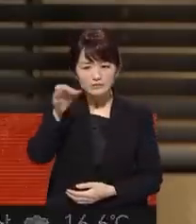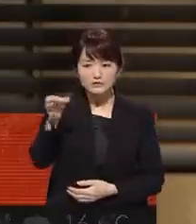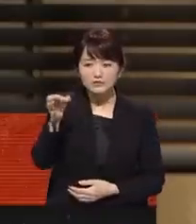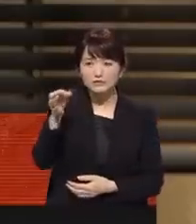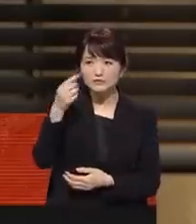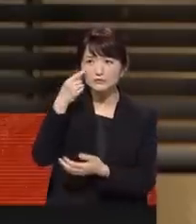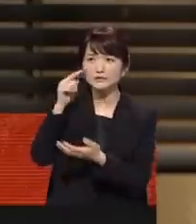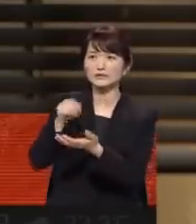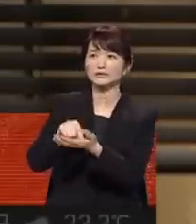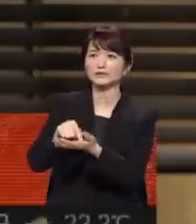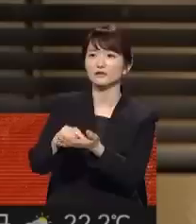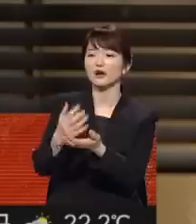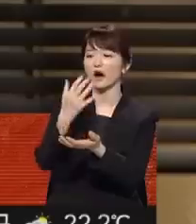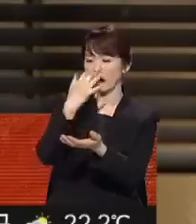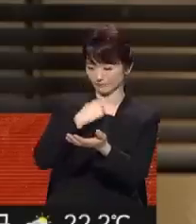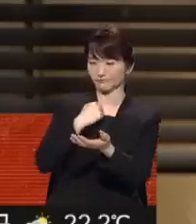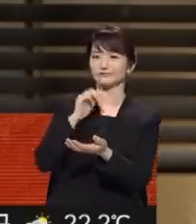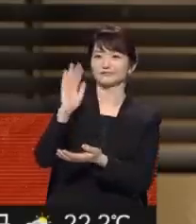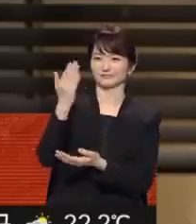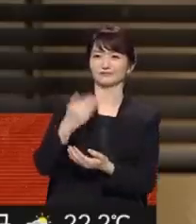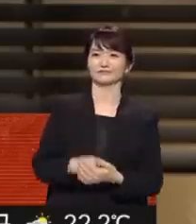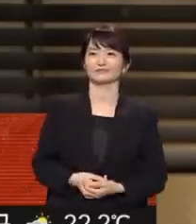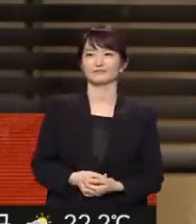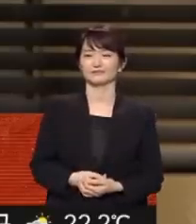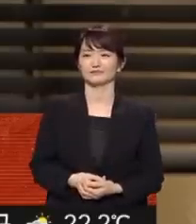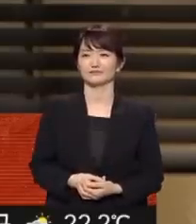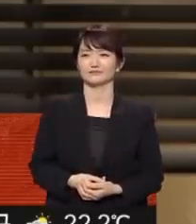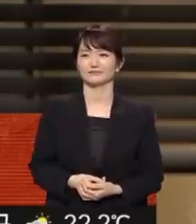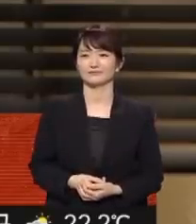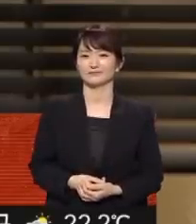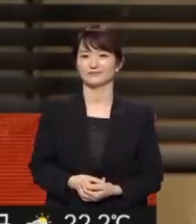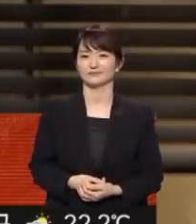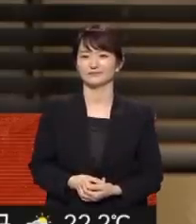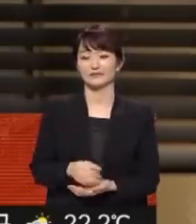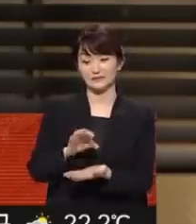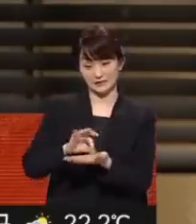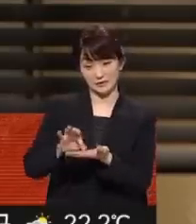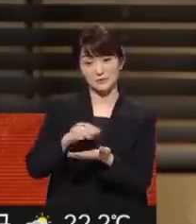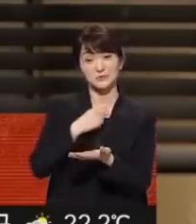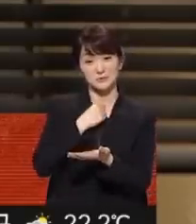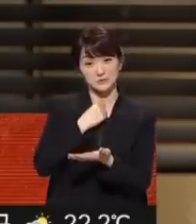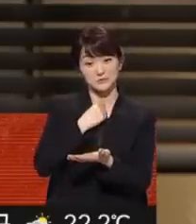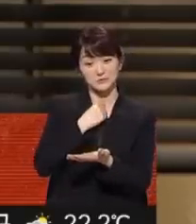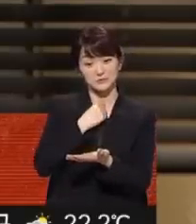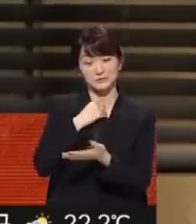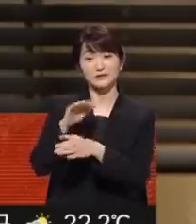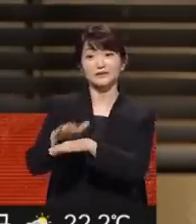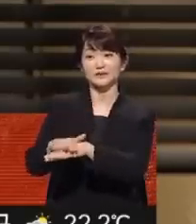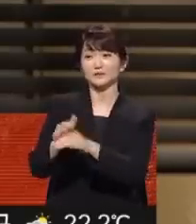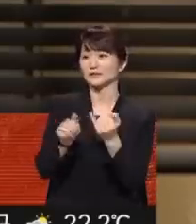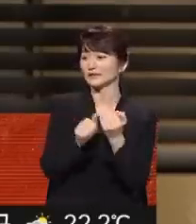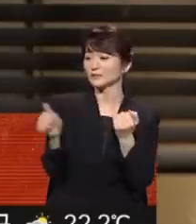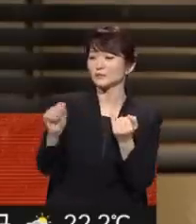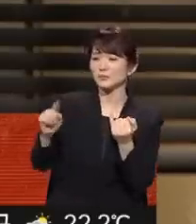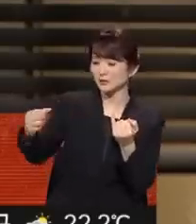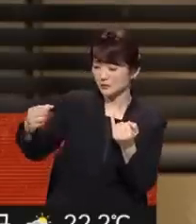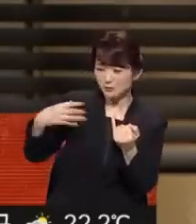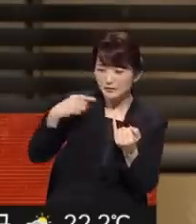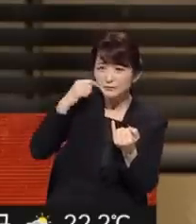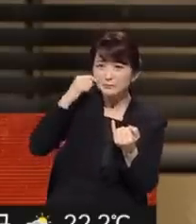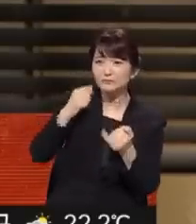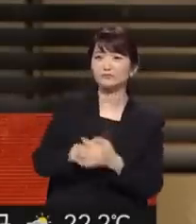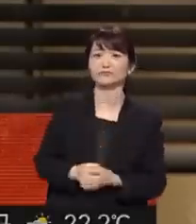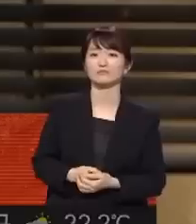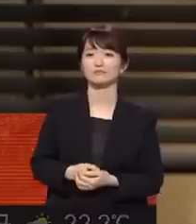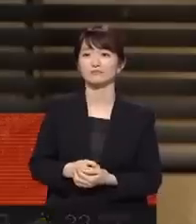그냥 드시면 돼요. 가장 좋은 거는 쓰고 싶으면 그 써놓고 이렇게 놔두면 남편이 뭐라 말을 못 합니다. 아, 어차피 부정한 돈이니까.